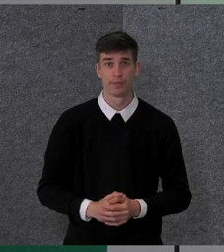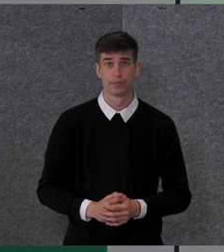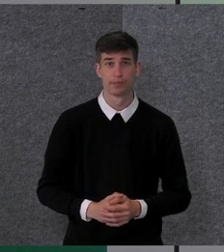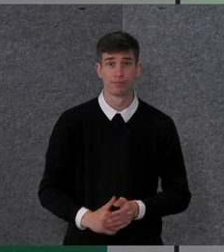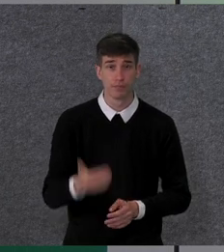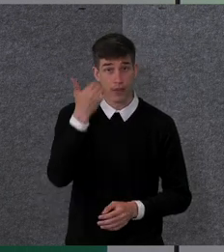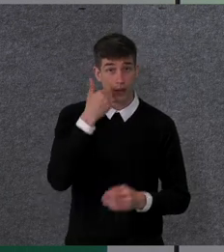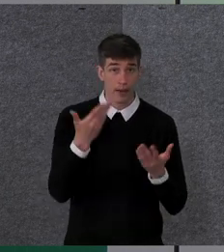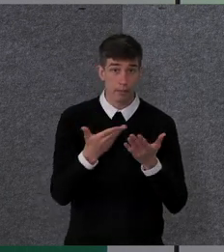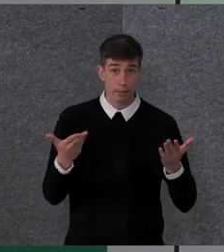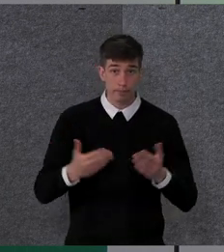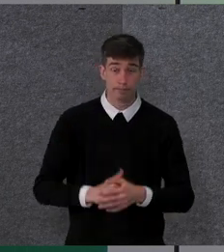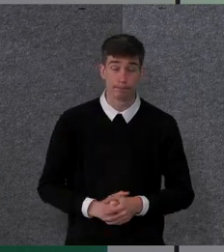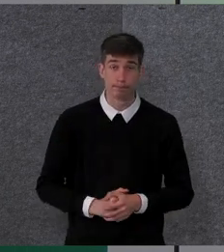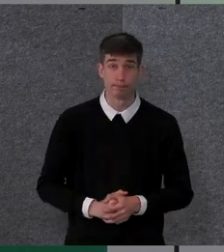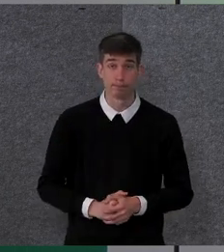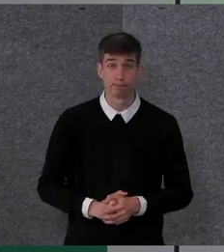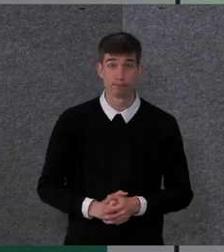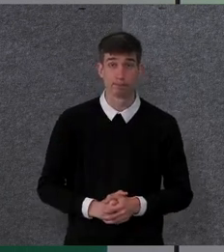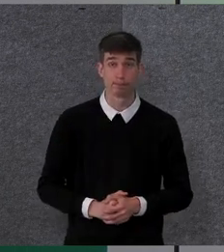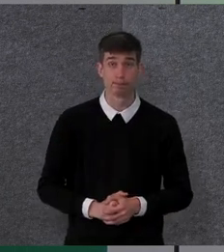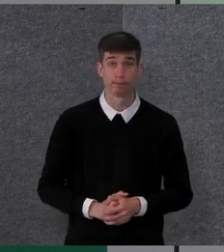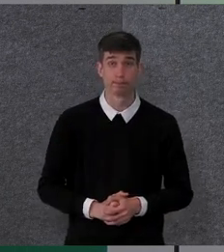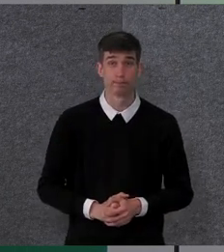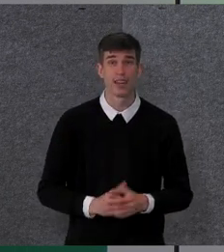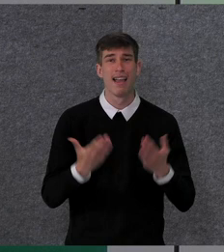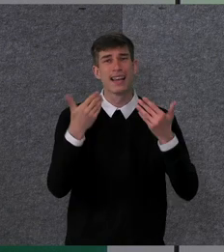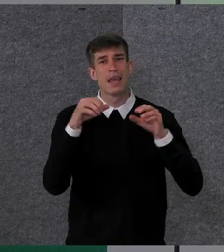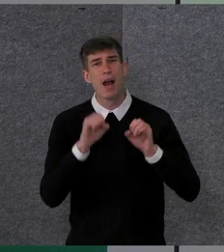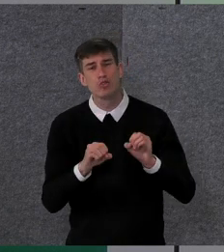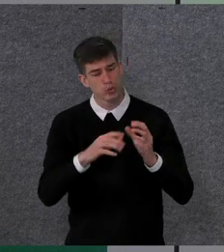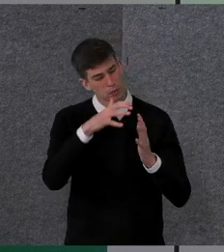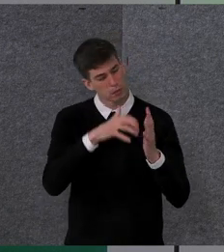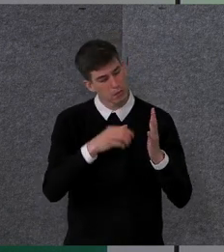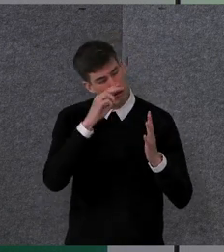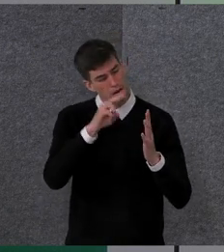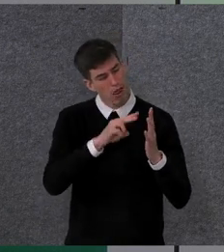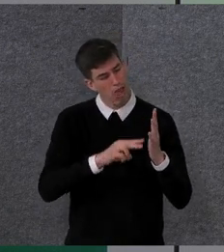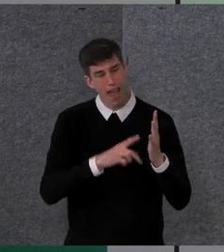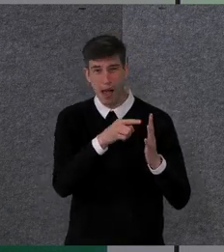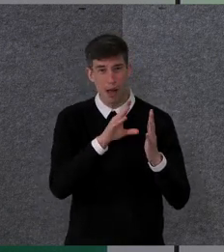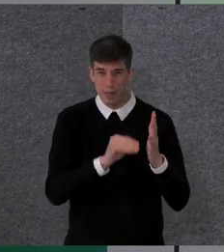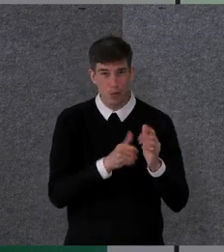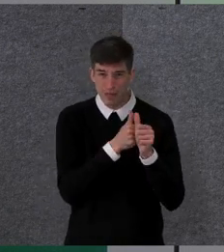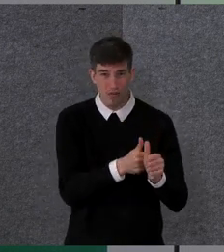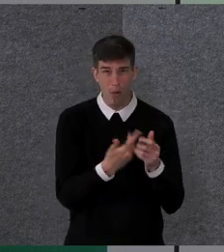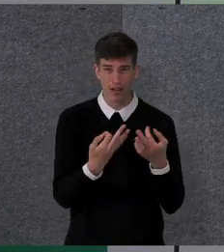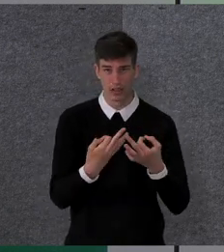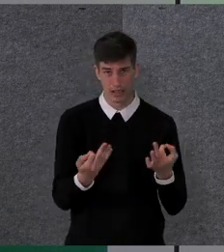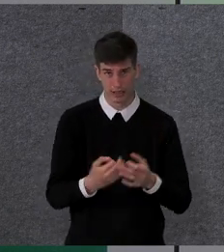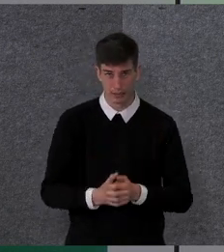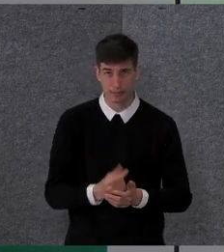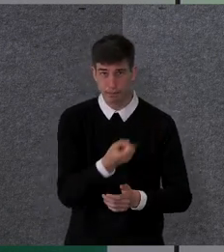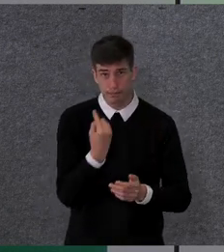und Freunde, ich bin es so leid, über schöne Klimaschutzmaßnahmen zu lesen, die da nicht angegangen werden. Wir müssen